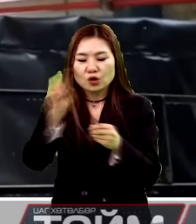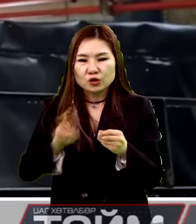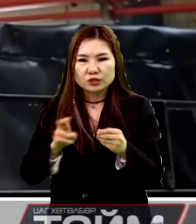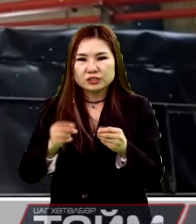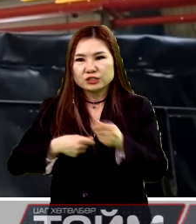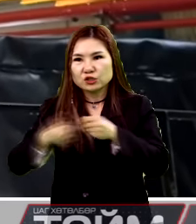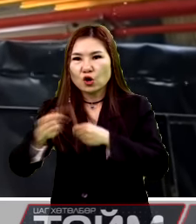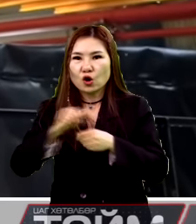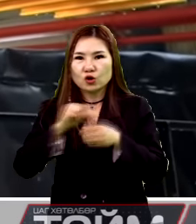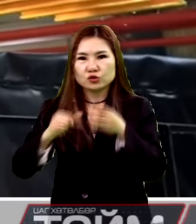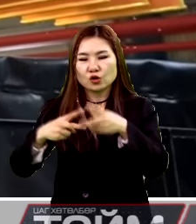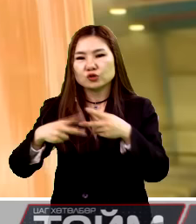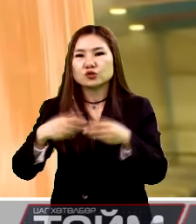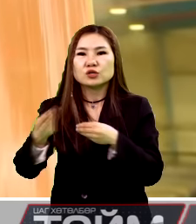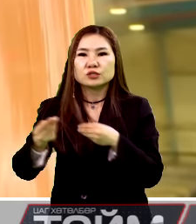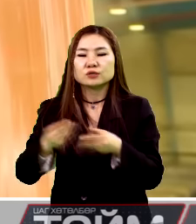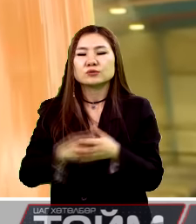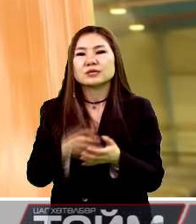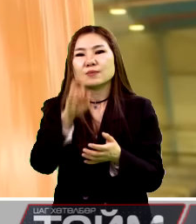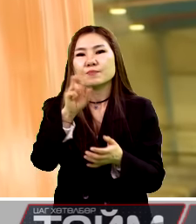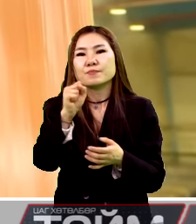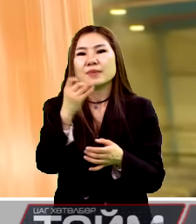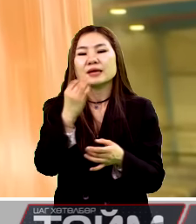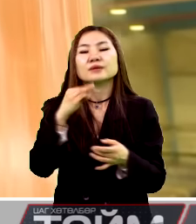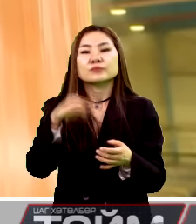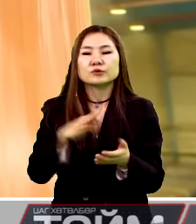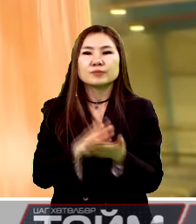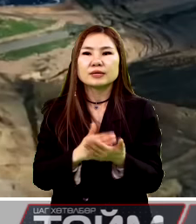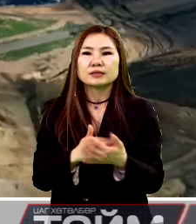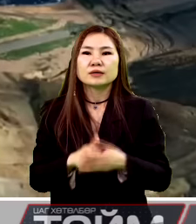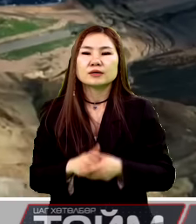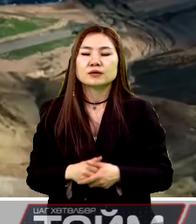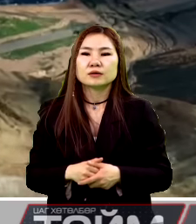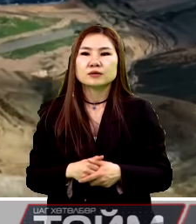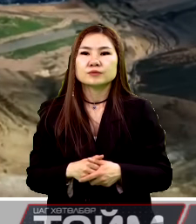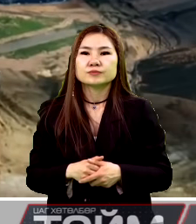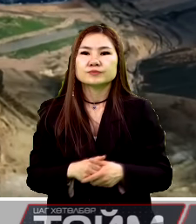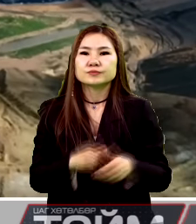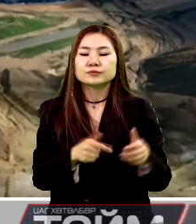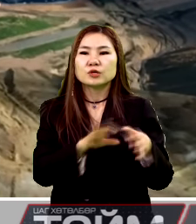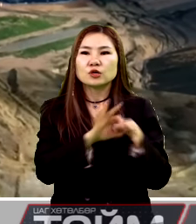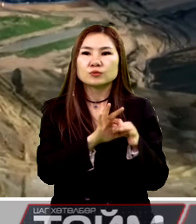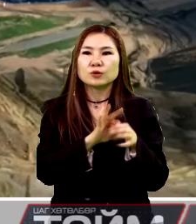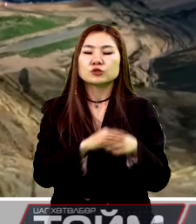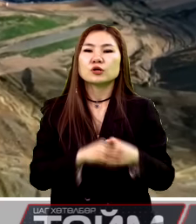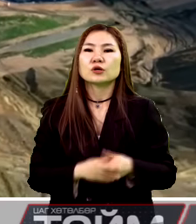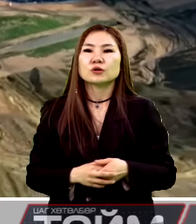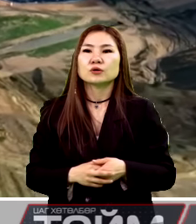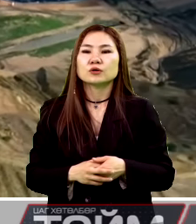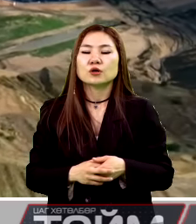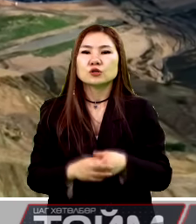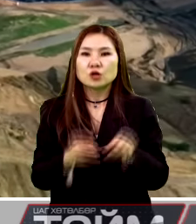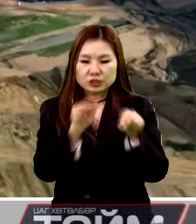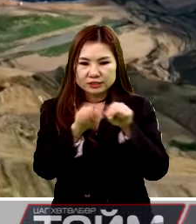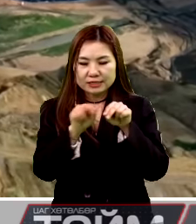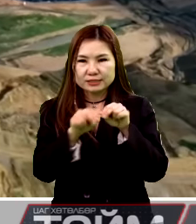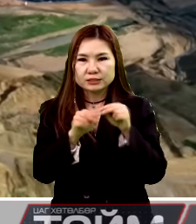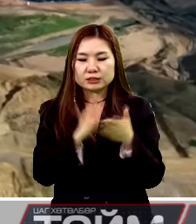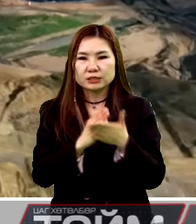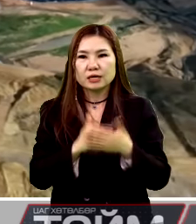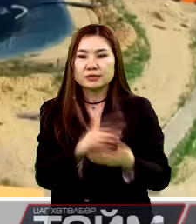доллараар шилжүүлдэг ийм зүйлүүд ч байгаа. Энэ баримтууд удахгүй л болно гэж хэлсэн. За тэгвэл яг үнтэй албаатай одоо мөрдөн